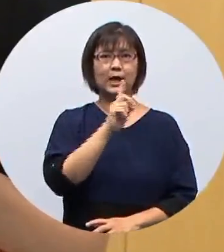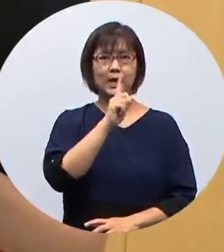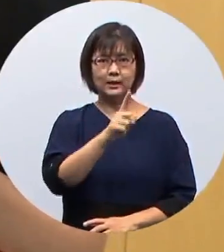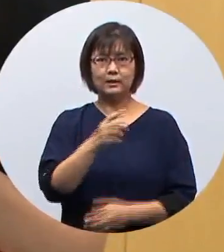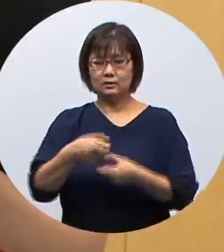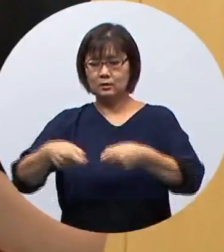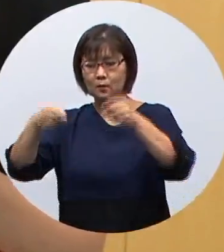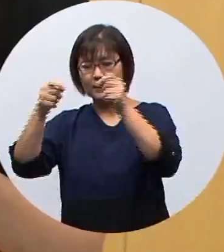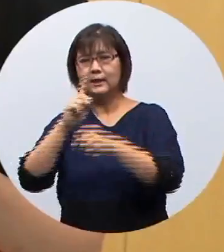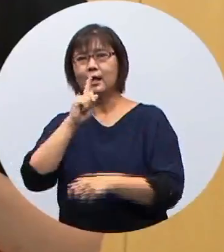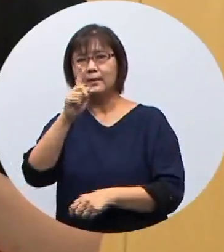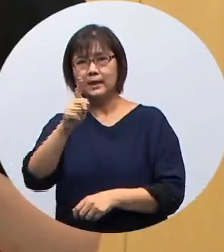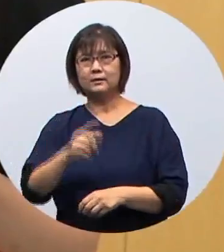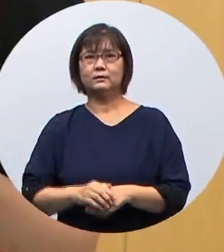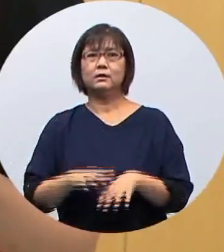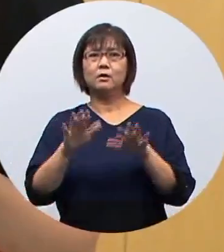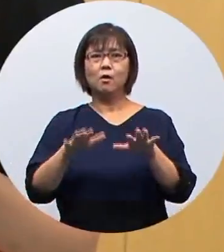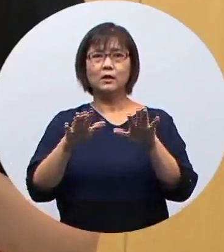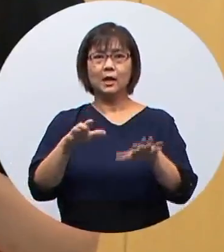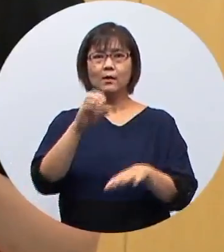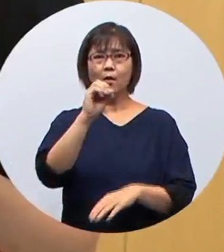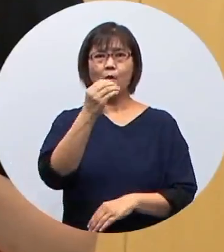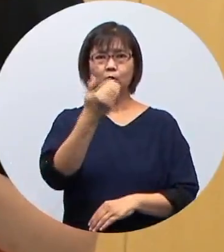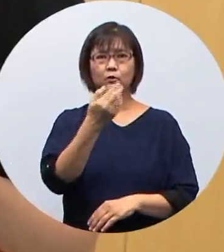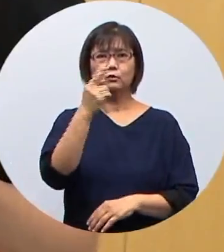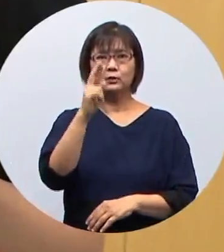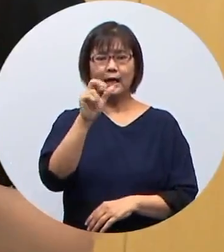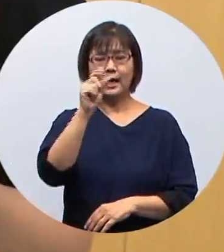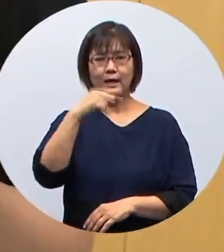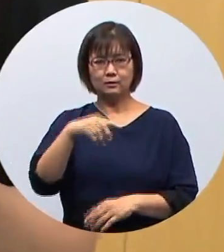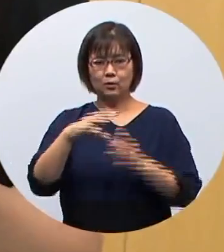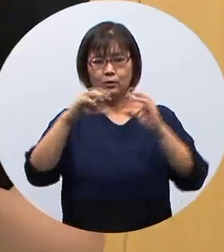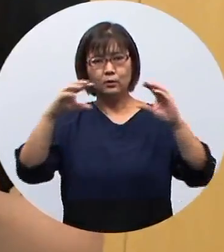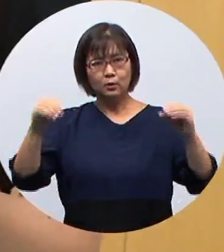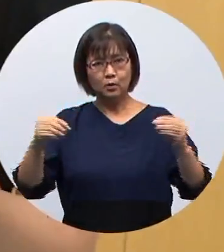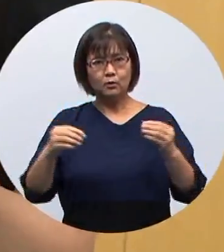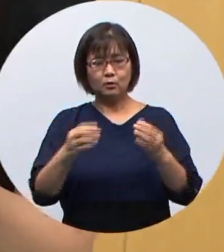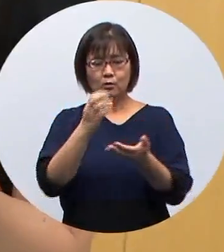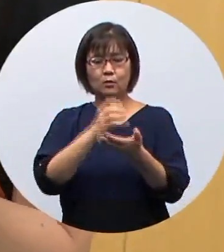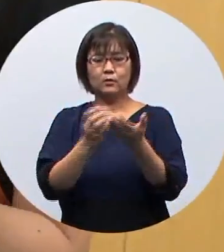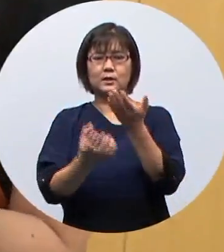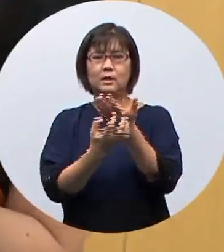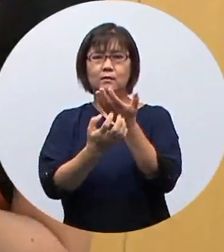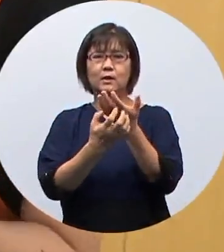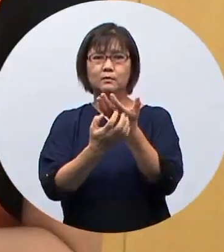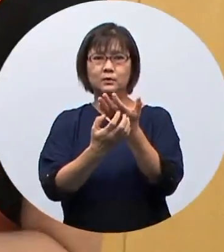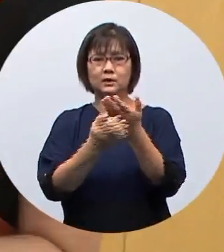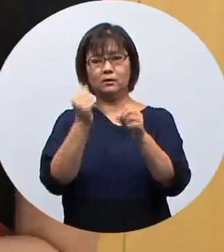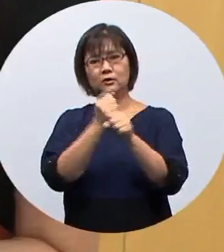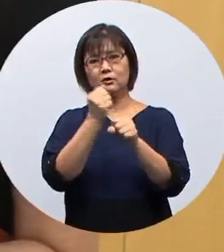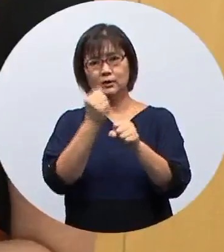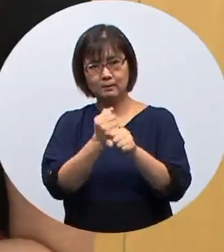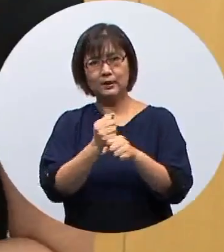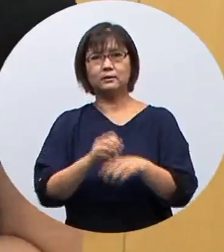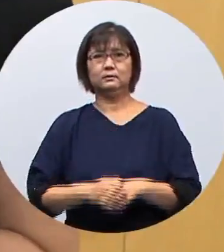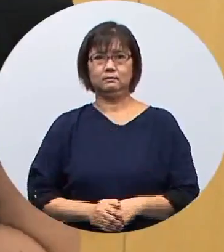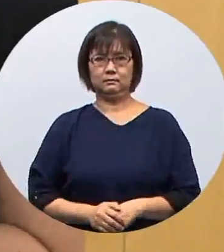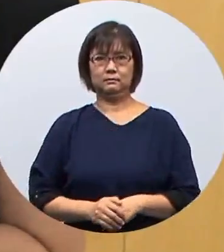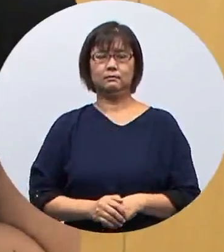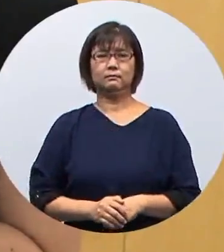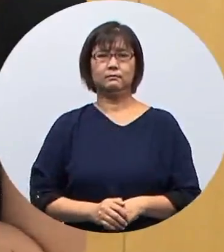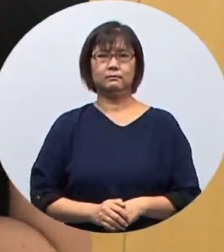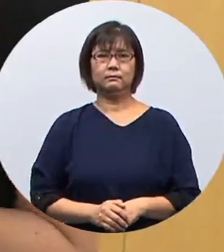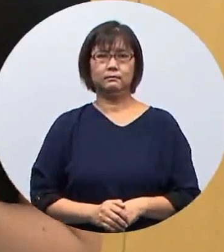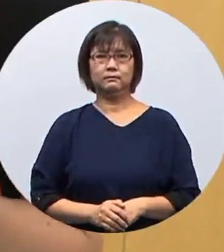。 今回はオクラーンのとろとろ茶碗蒸しを作ります。 今回の茶碗蒸しはいつも出てこないトウモロコシやオクラを使うんです